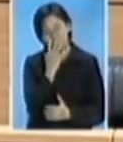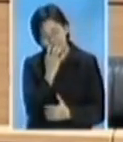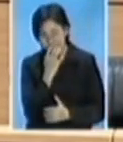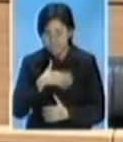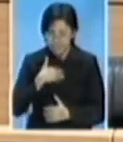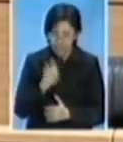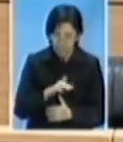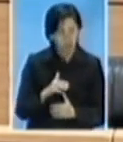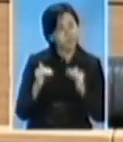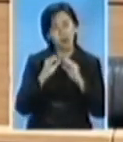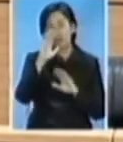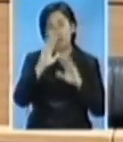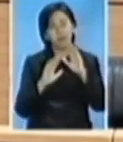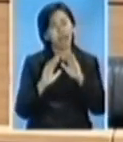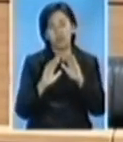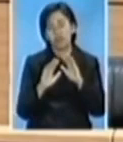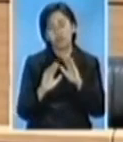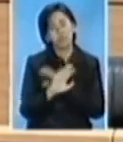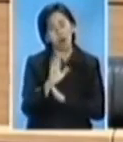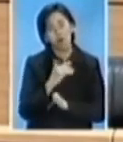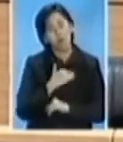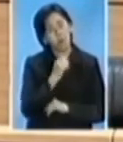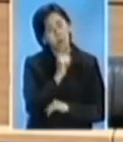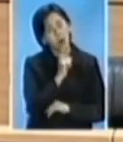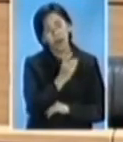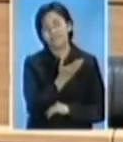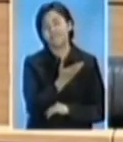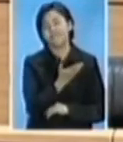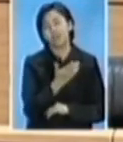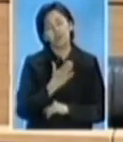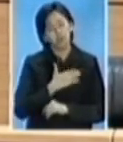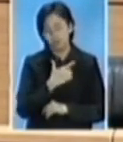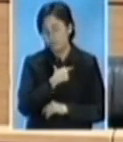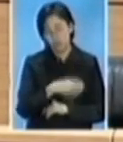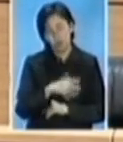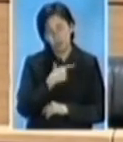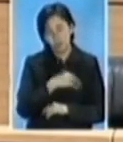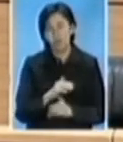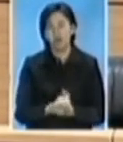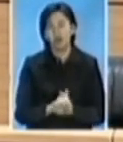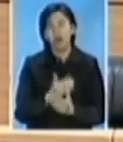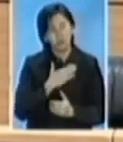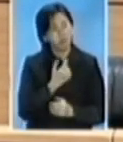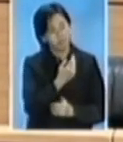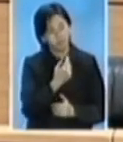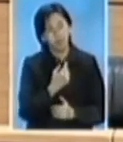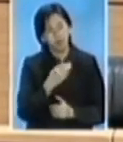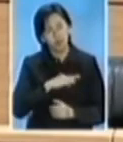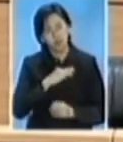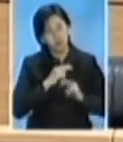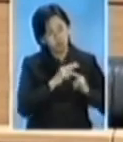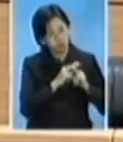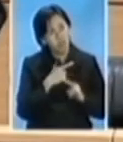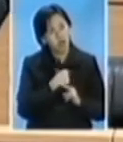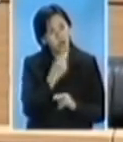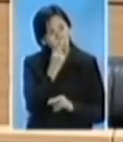งเหล่านี้มาทำลายระบบประชาธิปไตยมันทำให้ผมต้องมาตำหนิท่านในนี้ซึ่งผมก็ไม่ชอบนะเพราะผมรักกับท่านโดยส่วนตัวครับผมชอบดูราย